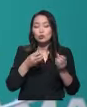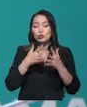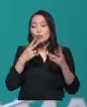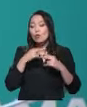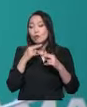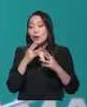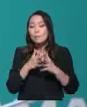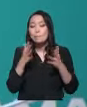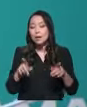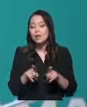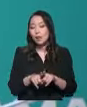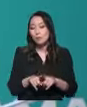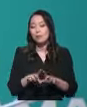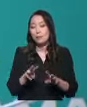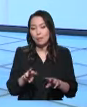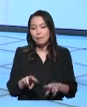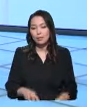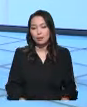внимания подобным моментам.